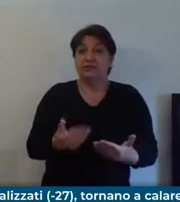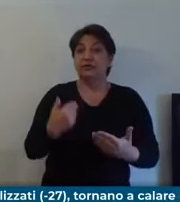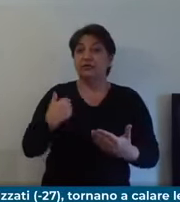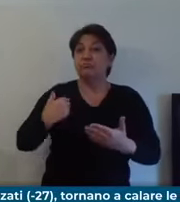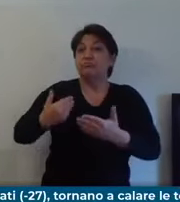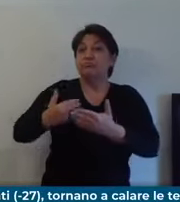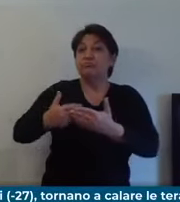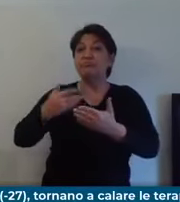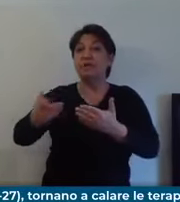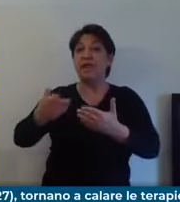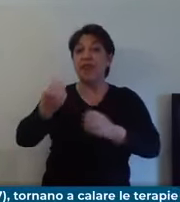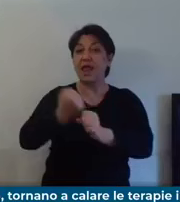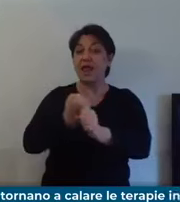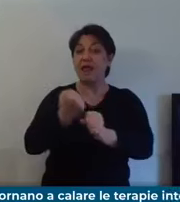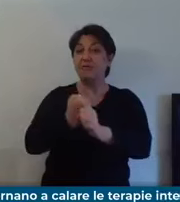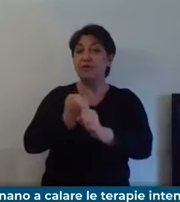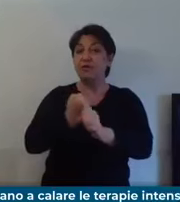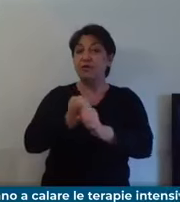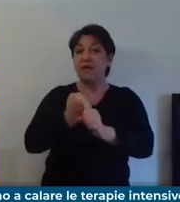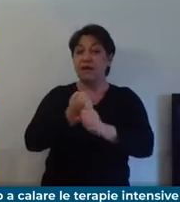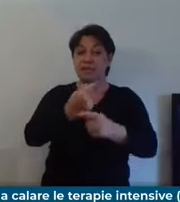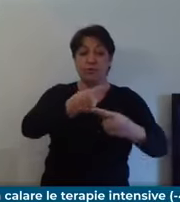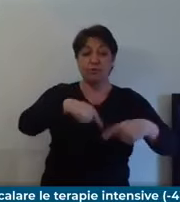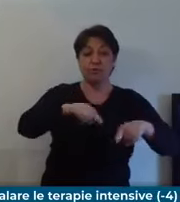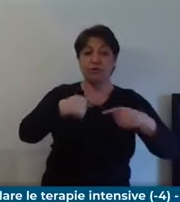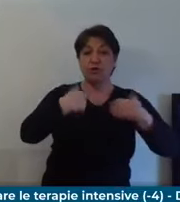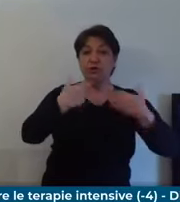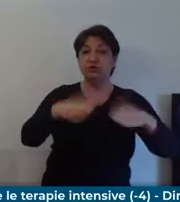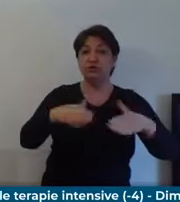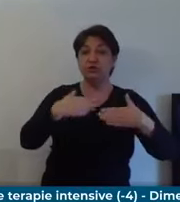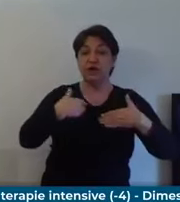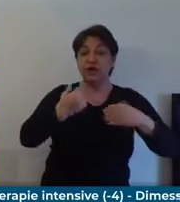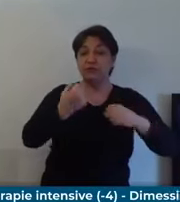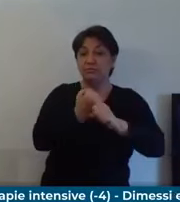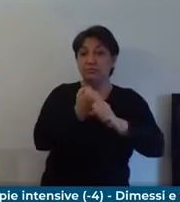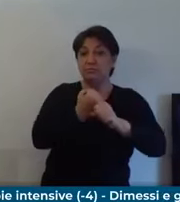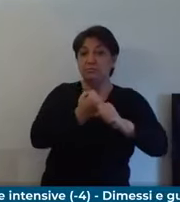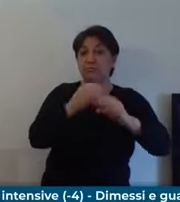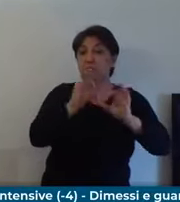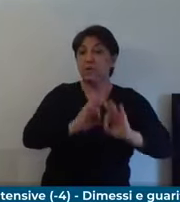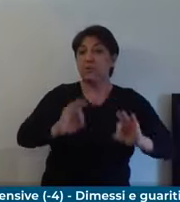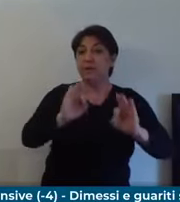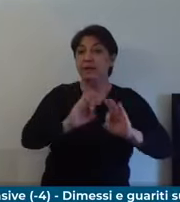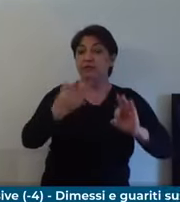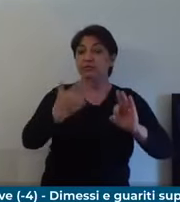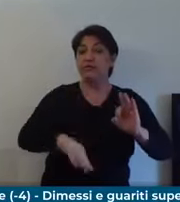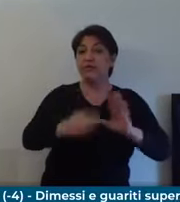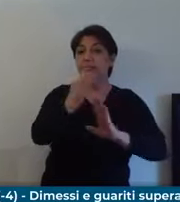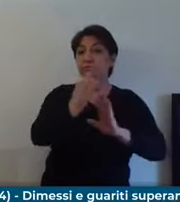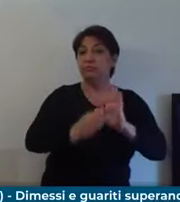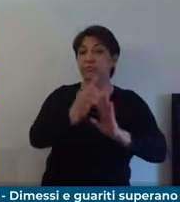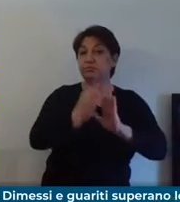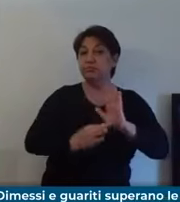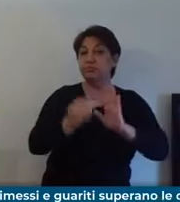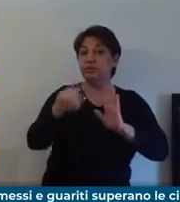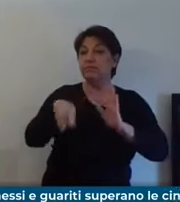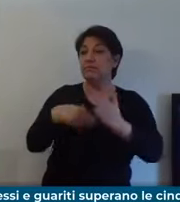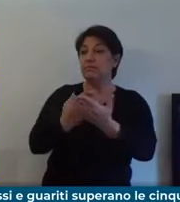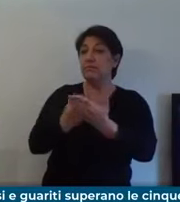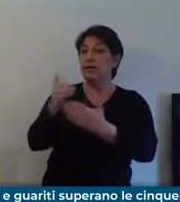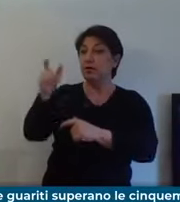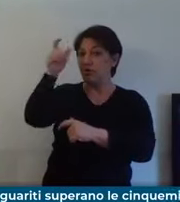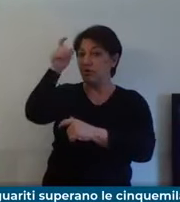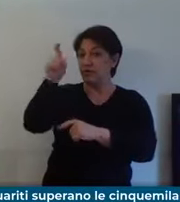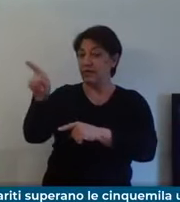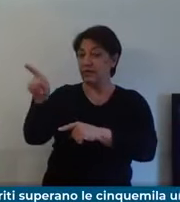al governo come linee guida per le riaperture. Resterà ancora da definire alcuni dettagli, alcuni